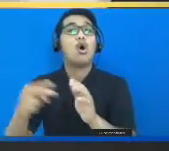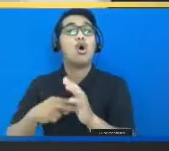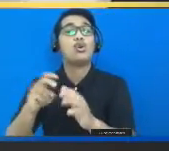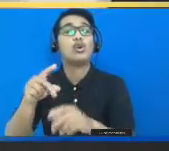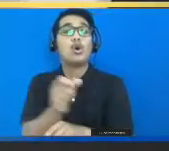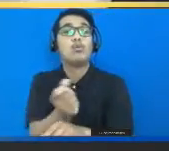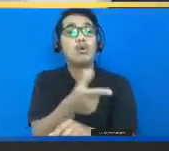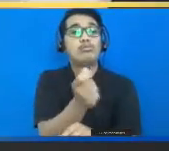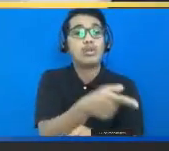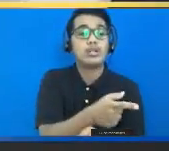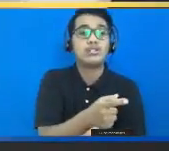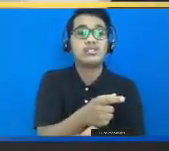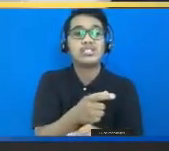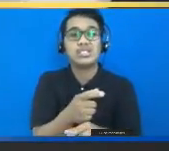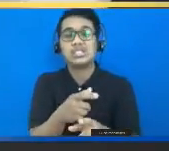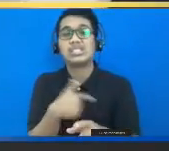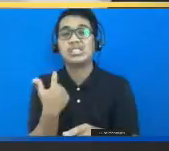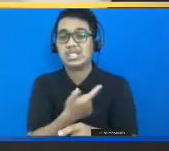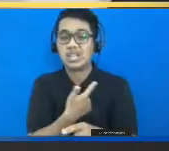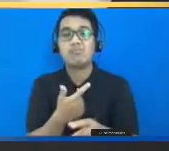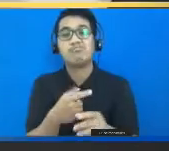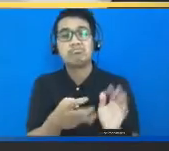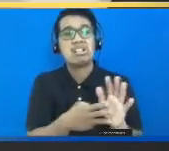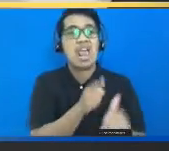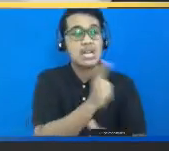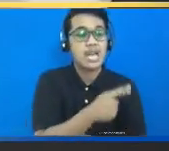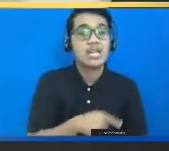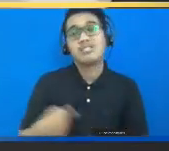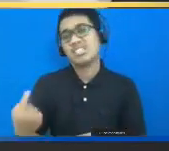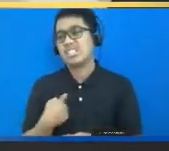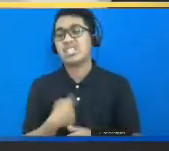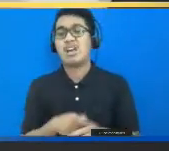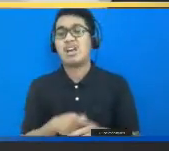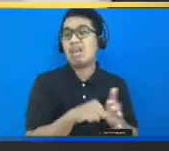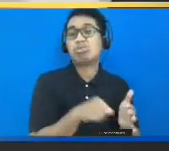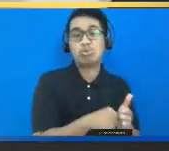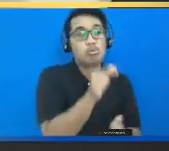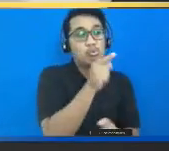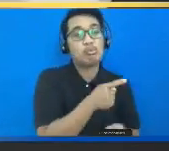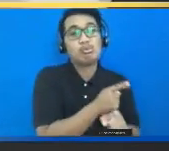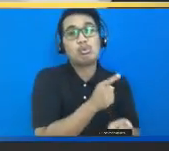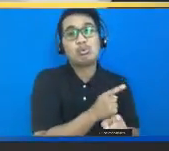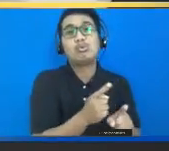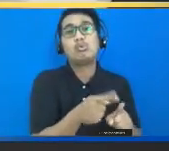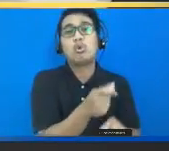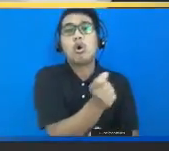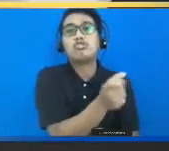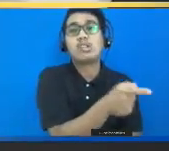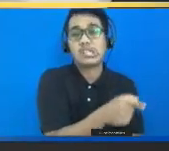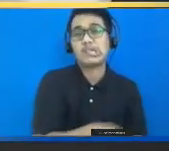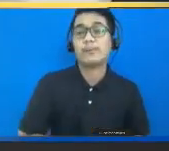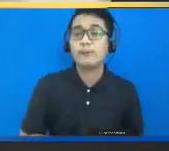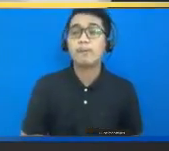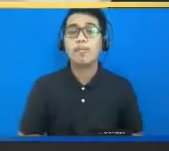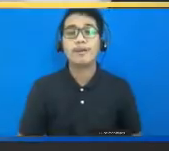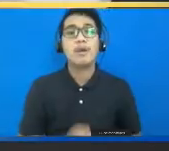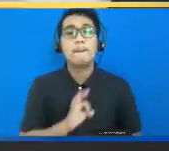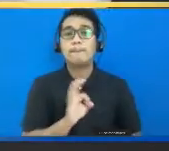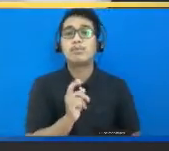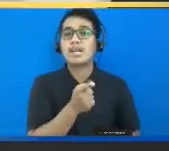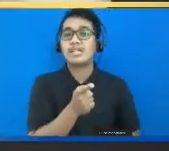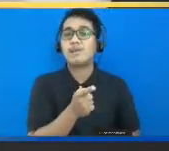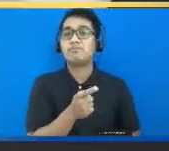pelik dan kita juga merasa butuh membantu ya gitu ya untuk burung kenari dan cuacanya tuh Belum ada di secara